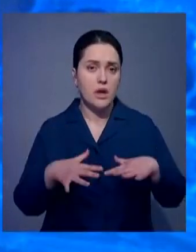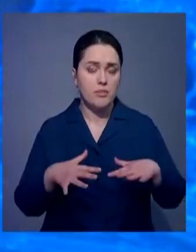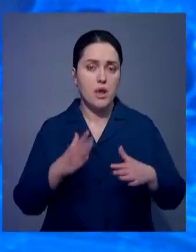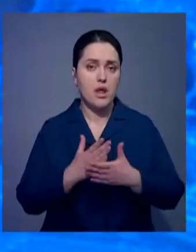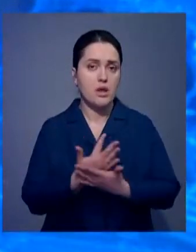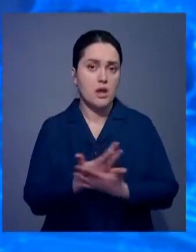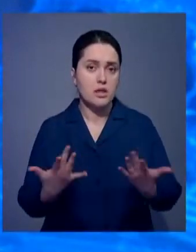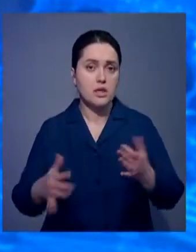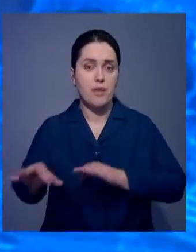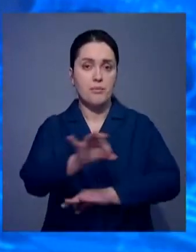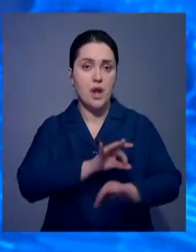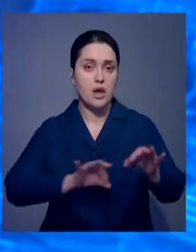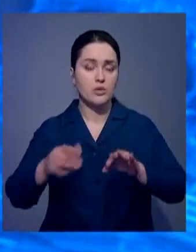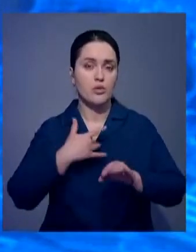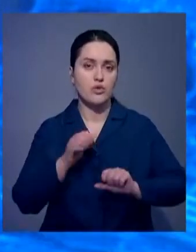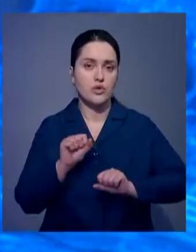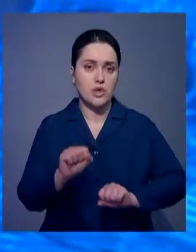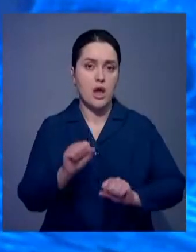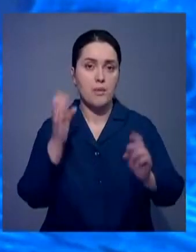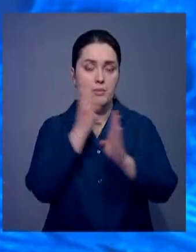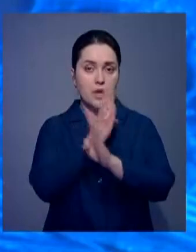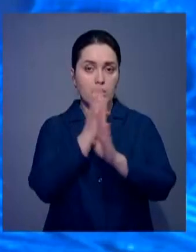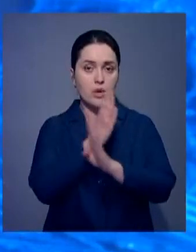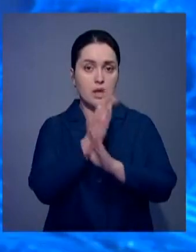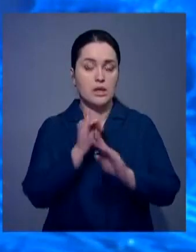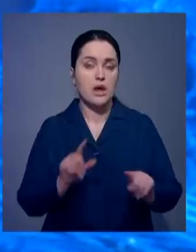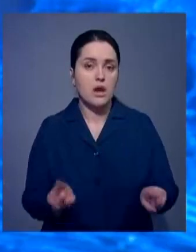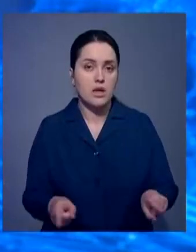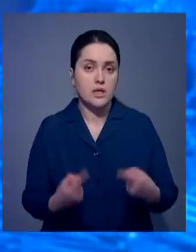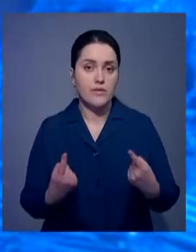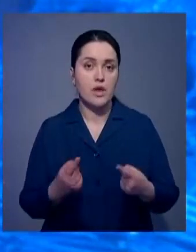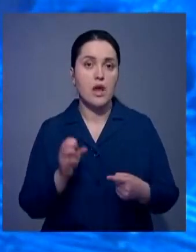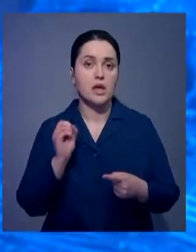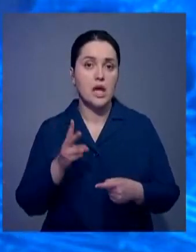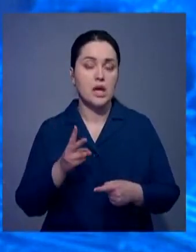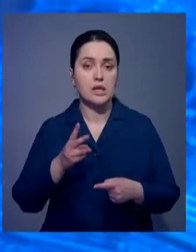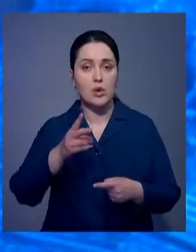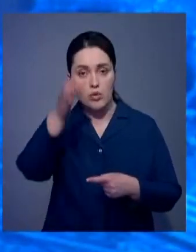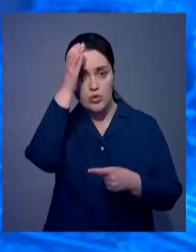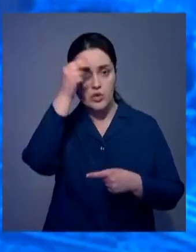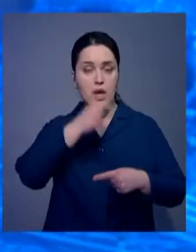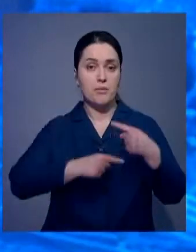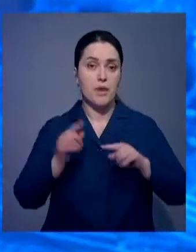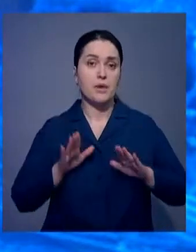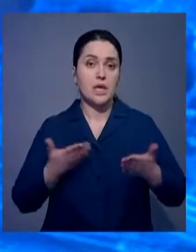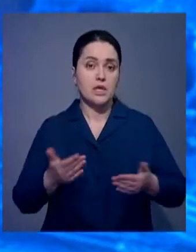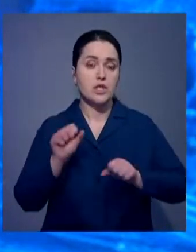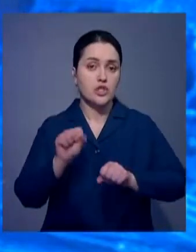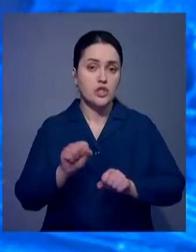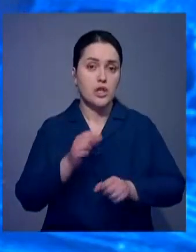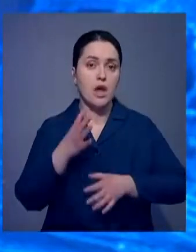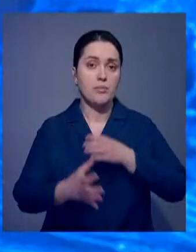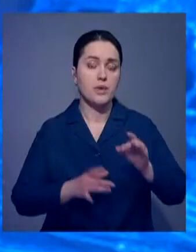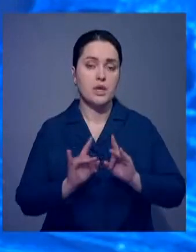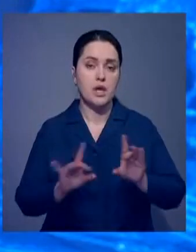всего мира, объединенных идеей защиты климата и устойчивого развития. Как изобретатели и бизнесмены предлагают защищать